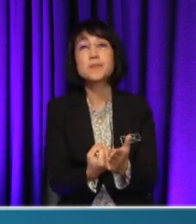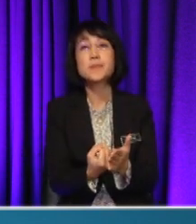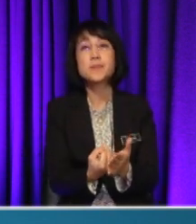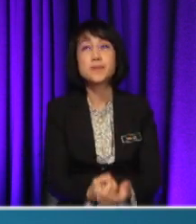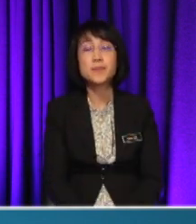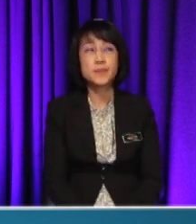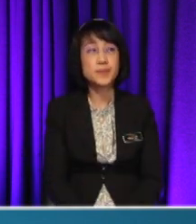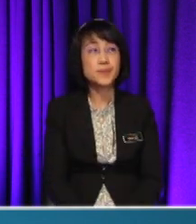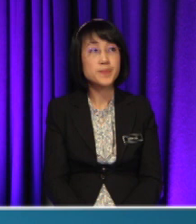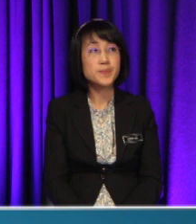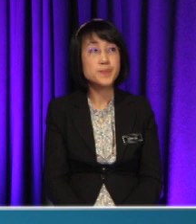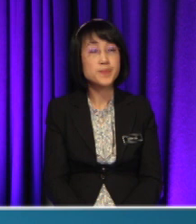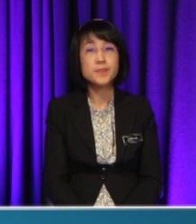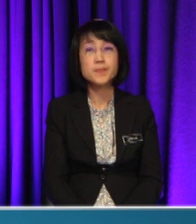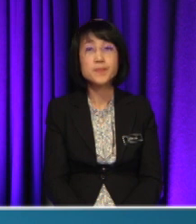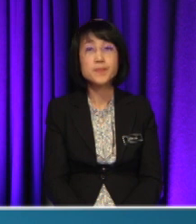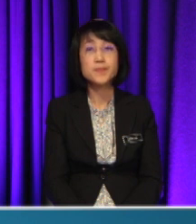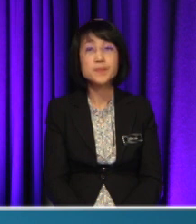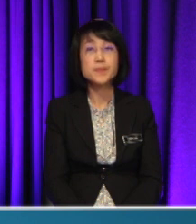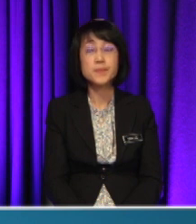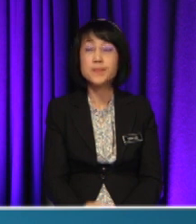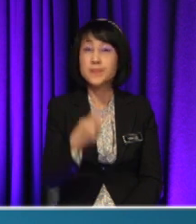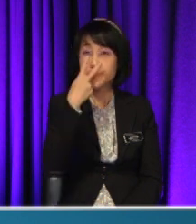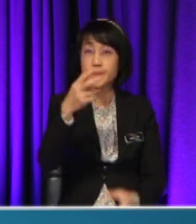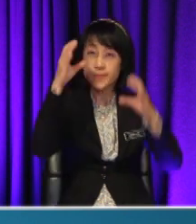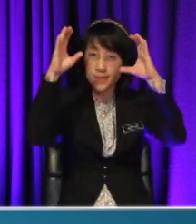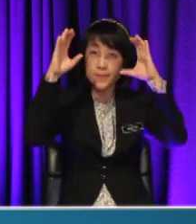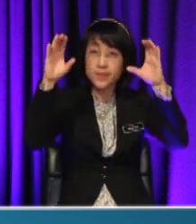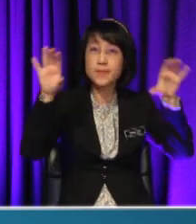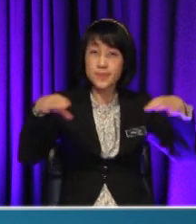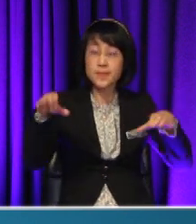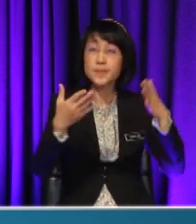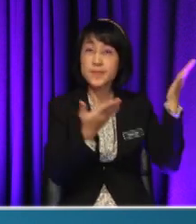buka bracket nih barang dot quantity